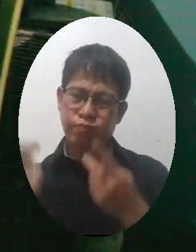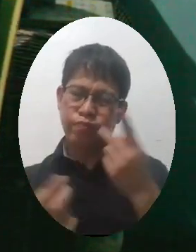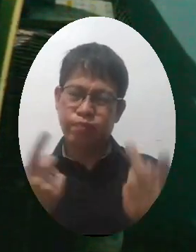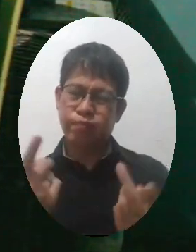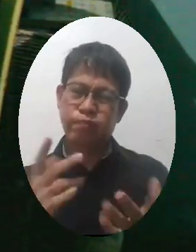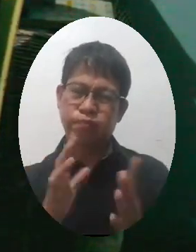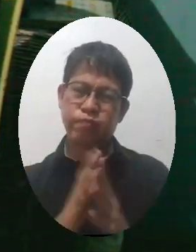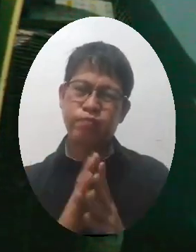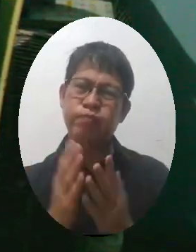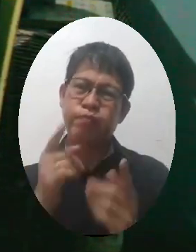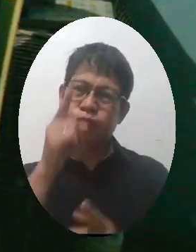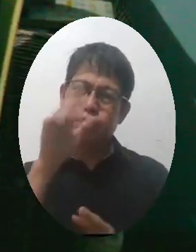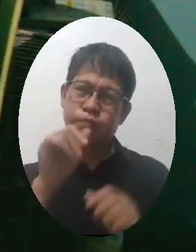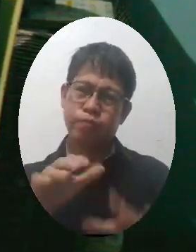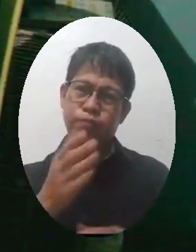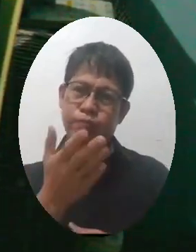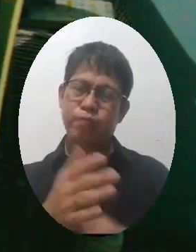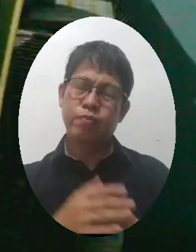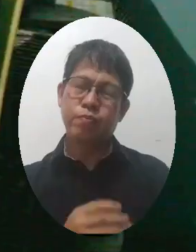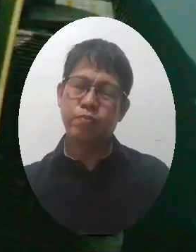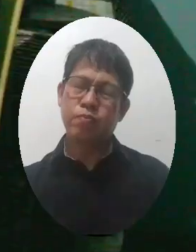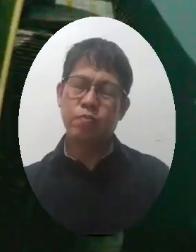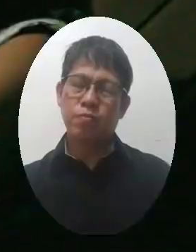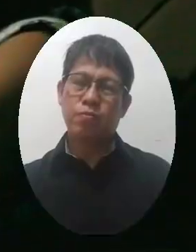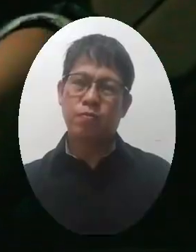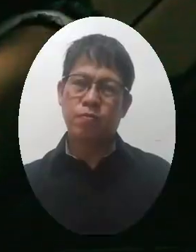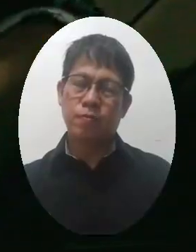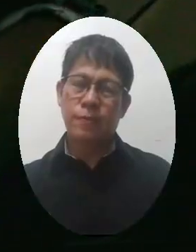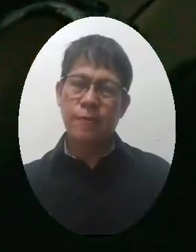yung matulungan niyo. God bless po.